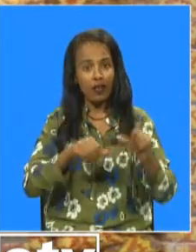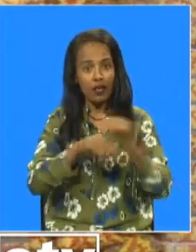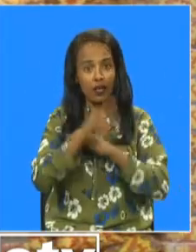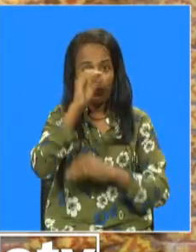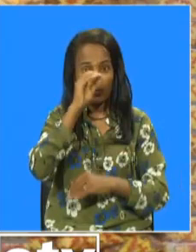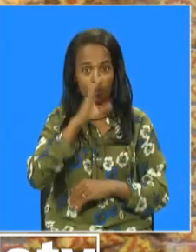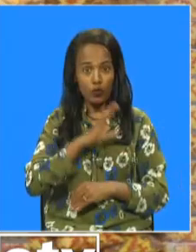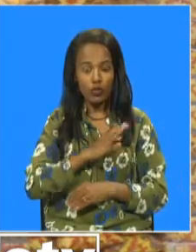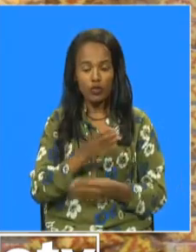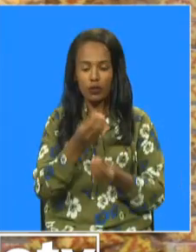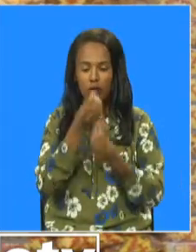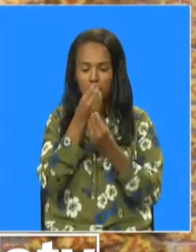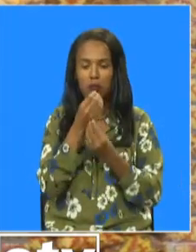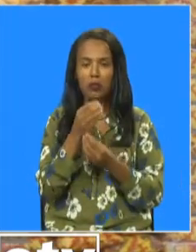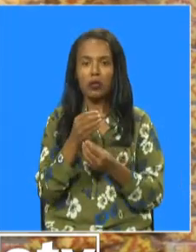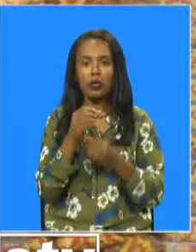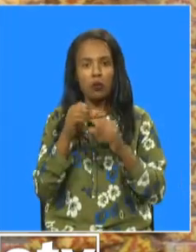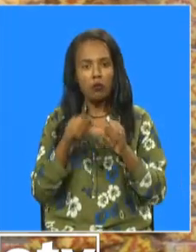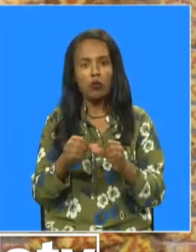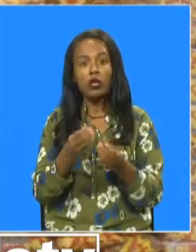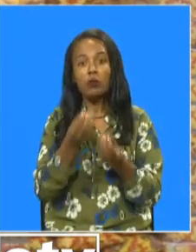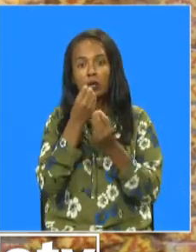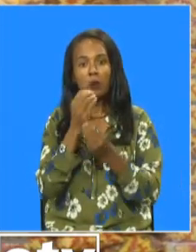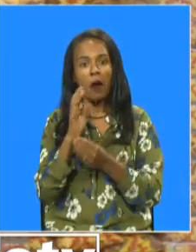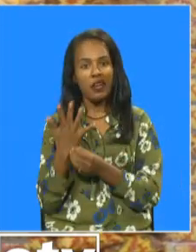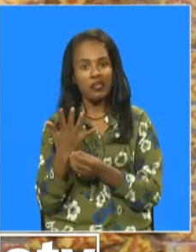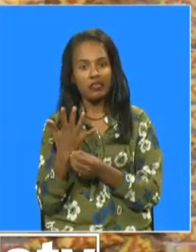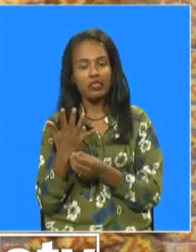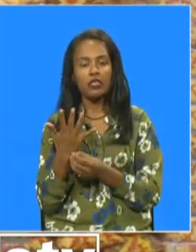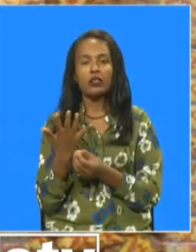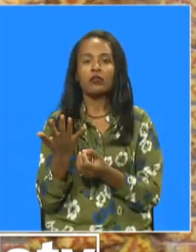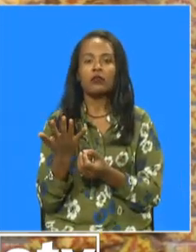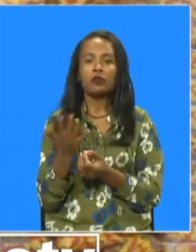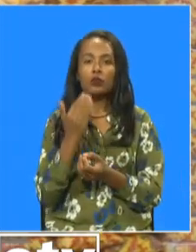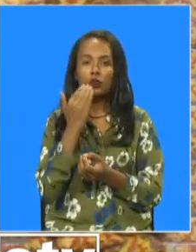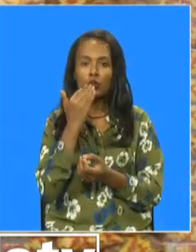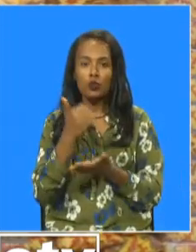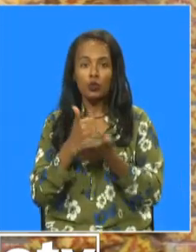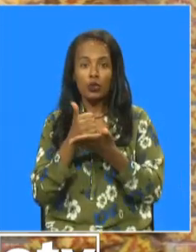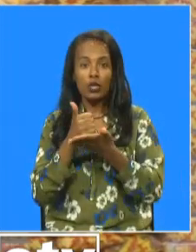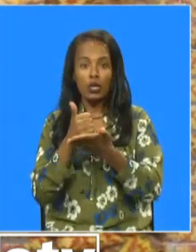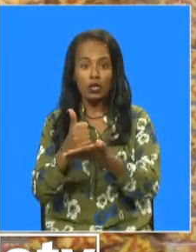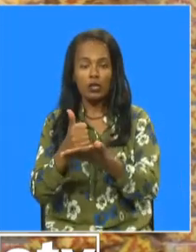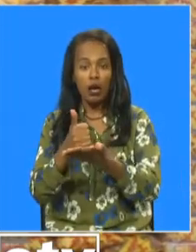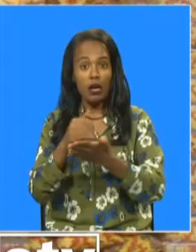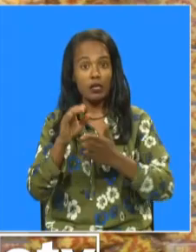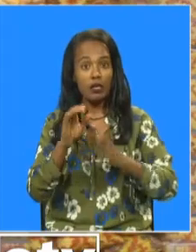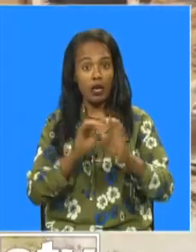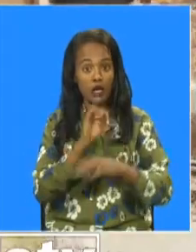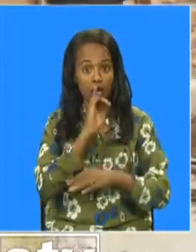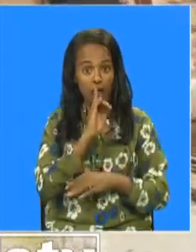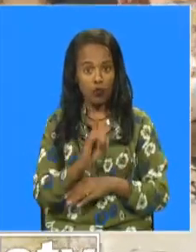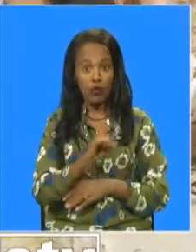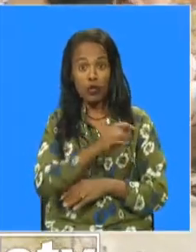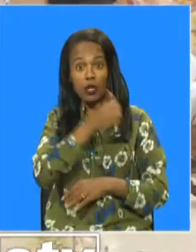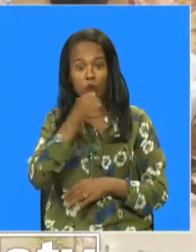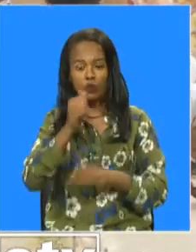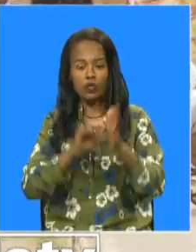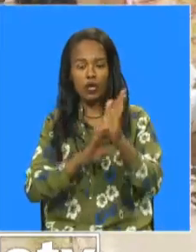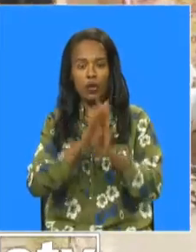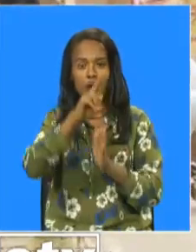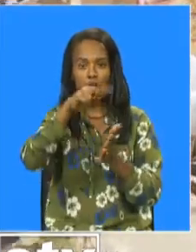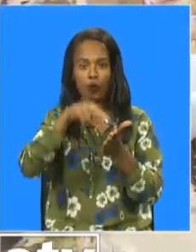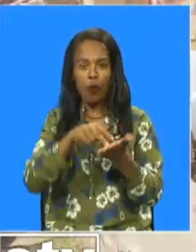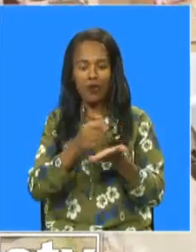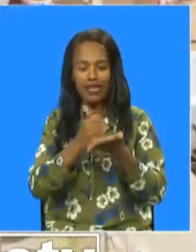ሰዎችን ለምግብ የሚሆን የምግብ አይነቶች አዘጋጅቶ ጥሩ እገዛ እያደረገልን ነው። ሌሎች የልማት